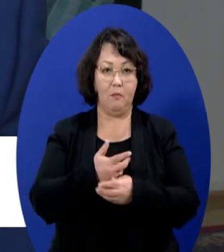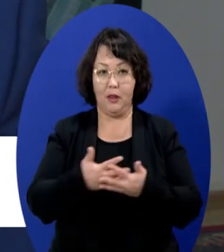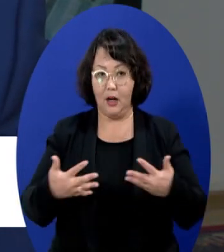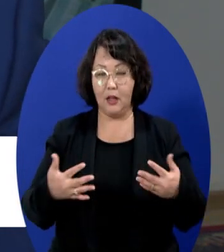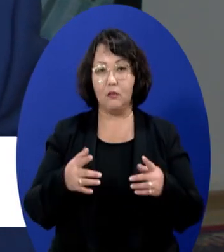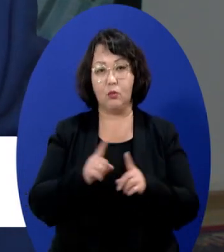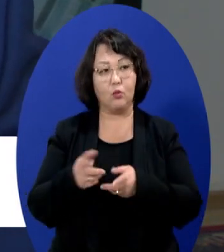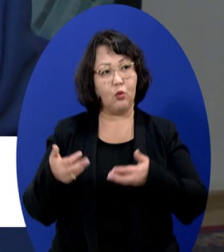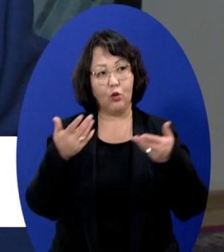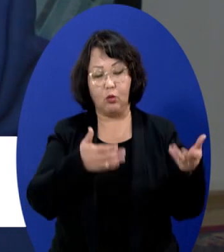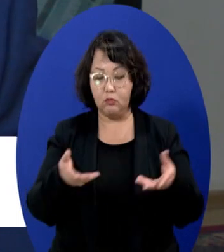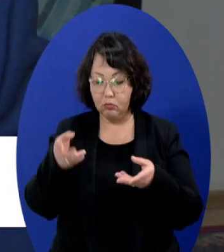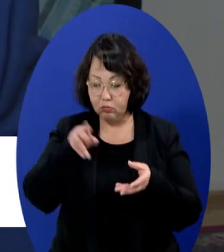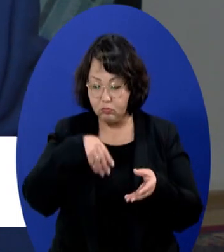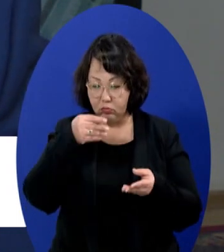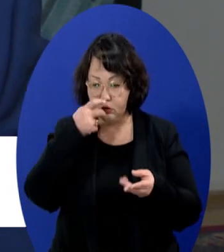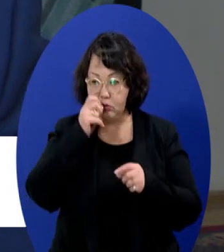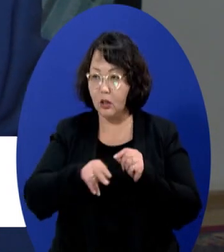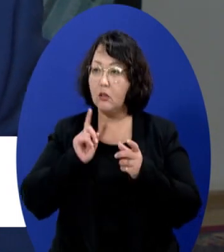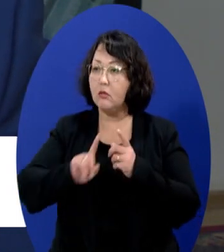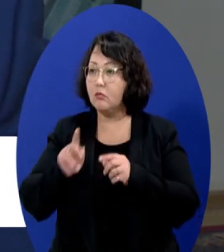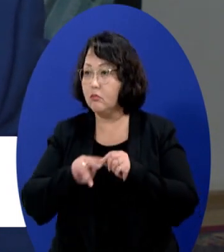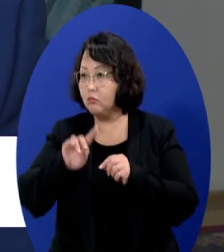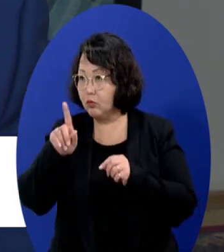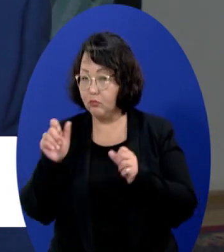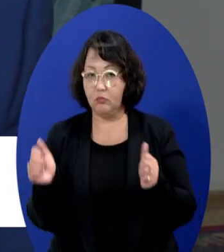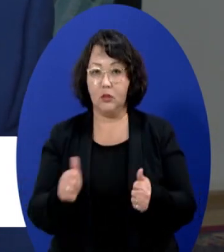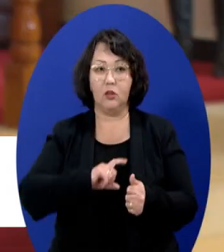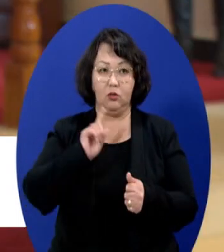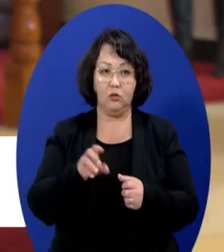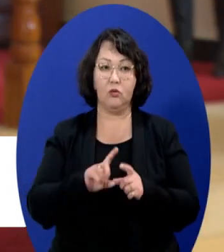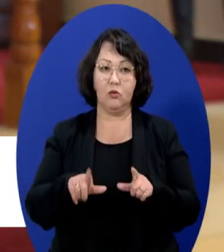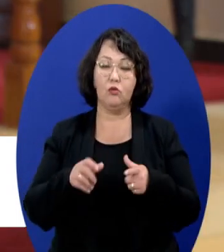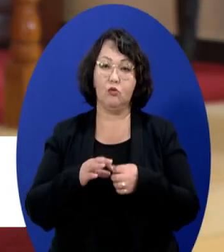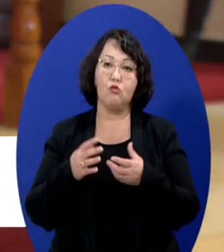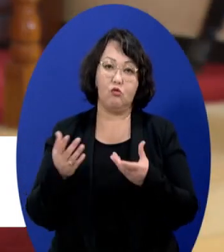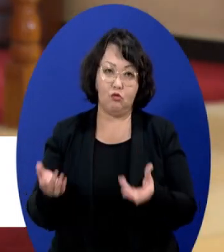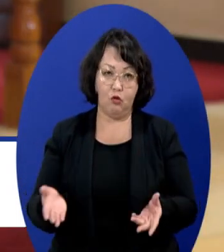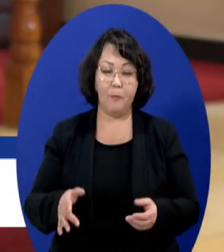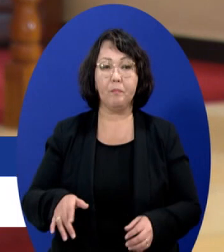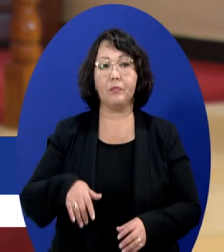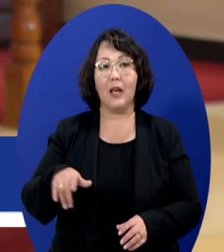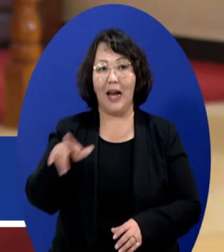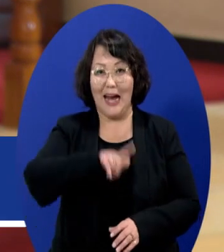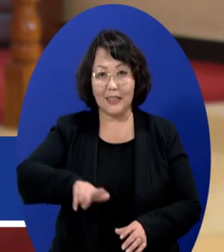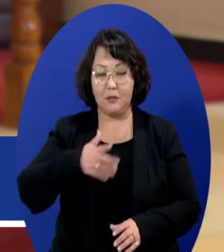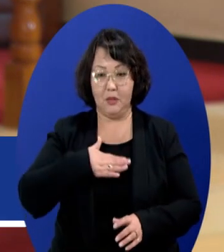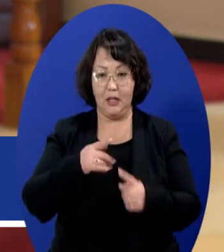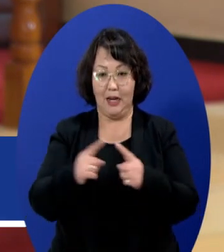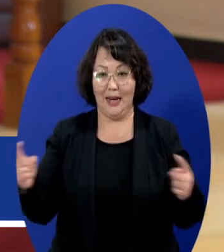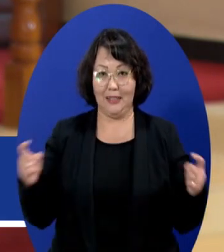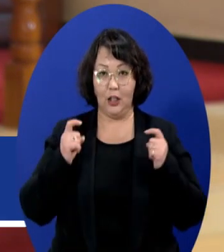үзчихэж тэрний үндсэн дээр тэр хотын зөвшөөрлийг олох ийм асуудлууд бол хэрэгжиж байгаа юм. Тэндээс олборлож хэрглэж байгаа